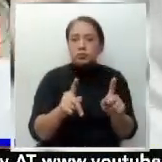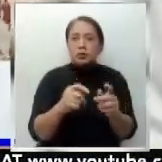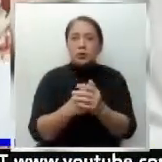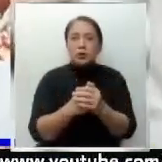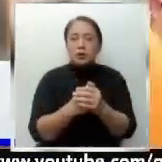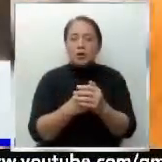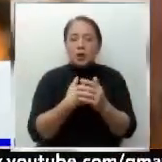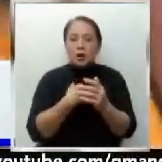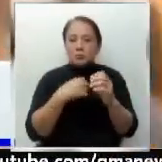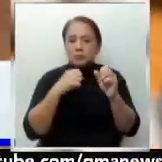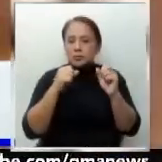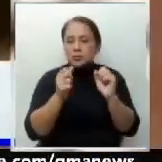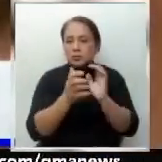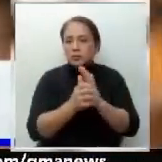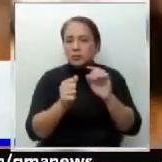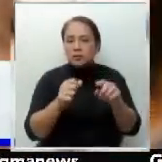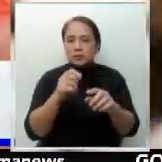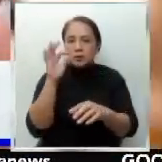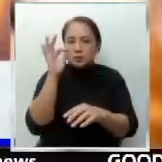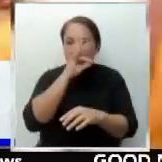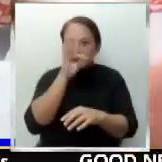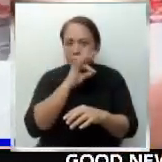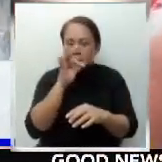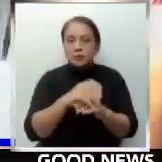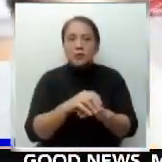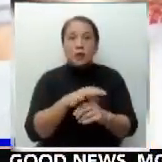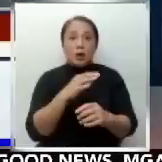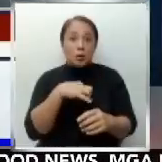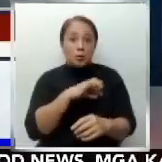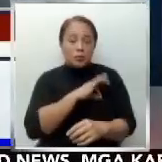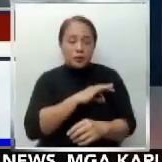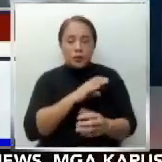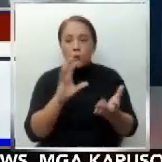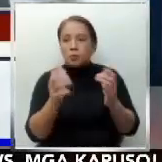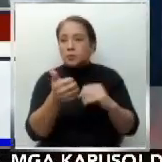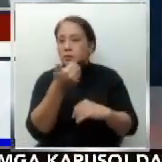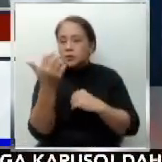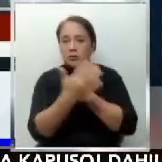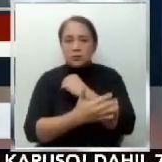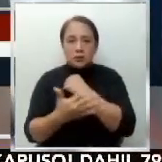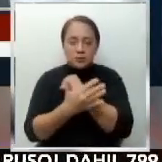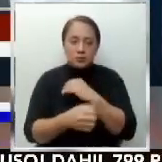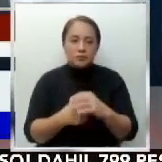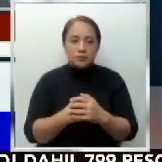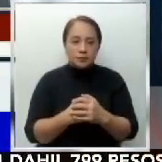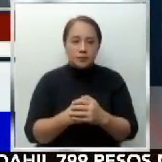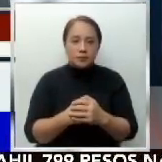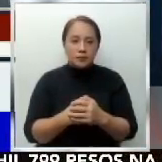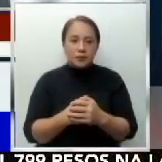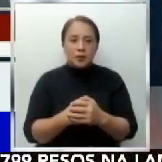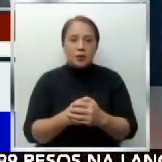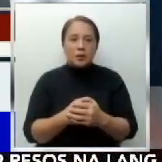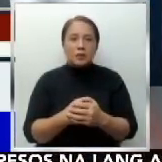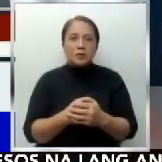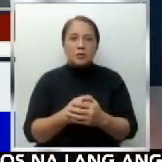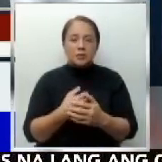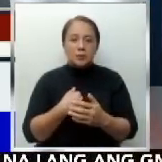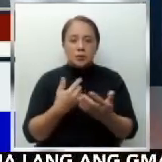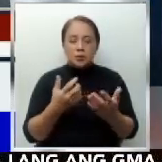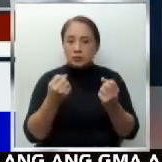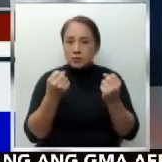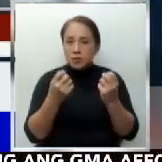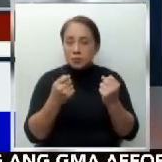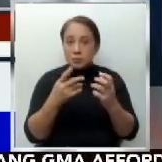ng mga Pilipino na malaking bentahe raw natin kumpara sa ibang bansa. Demographic sweet spot na tinatawag for majority ng ating